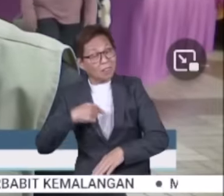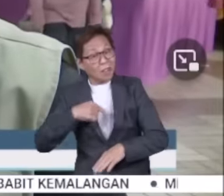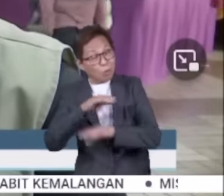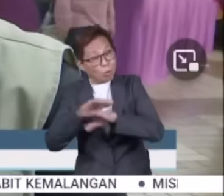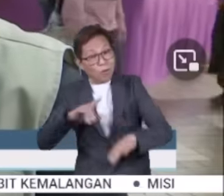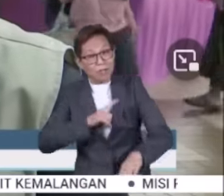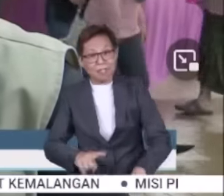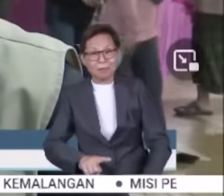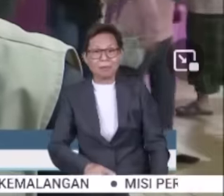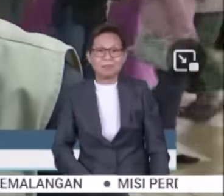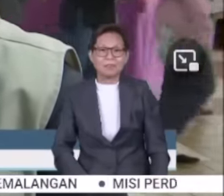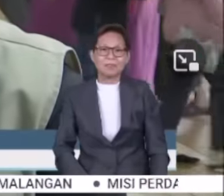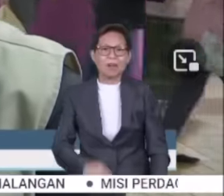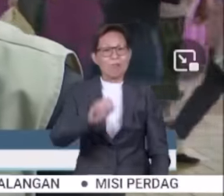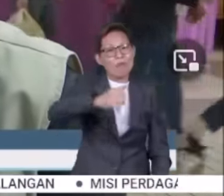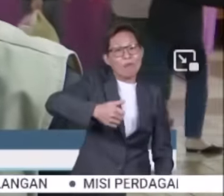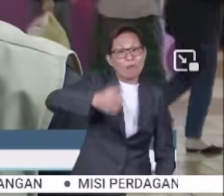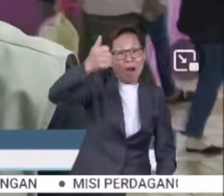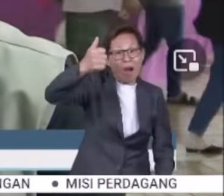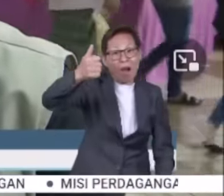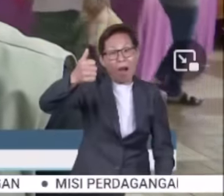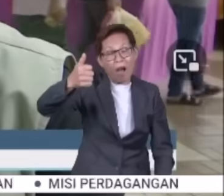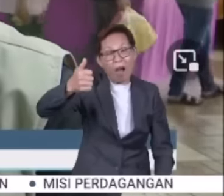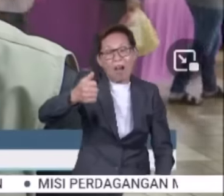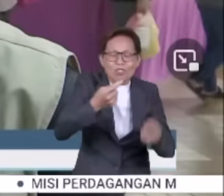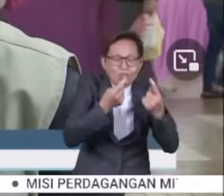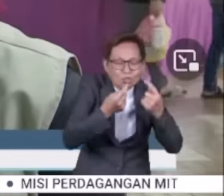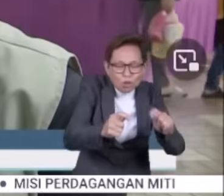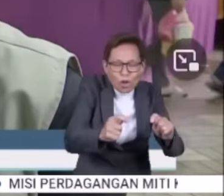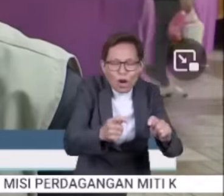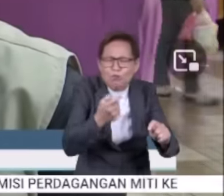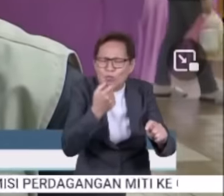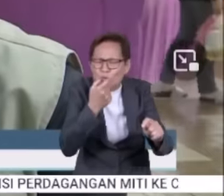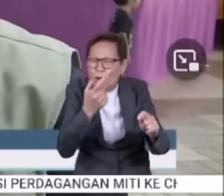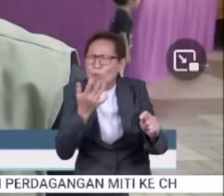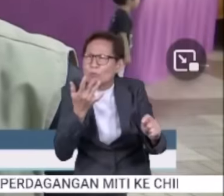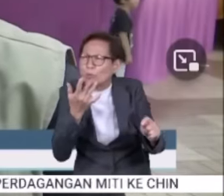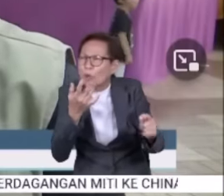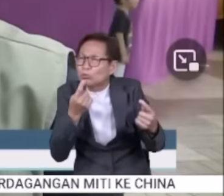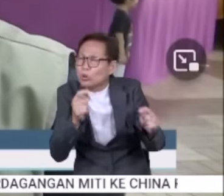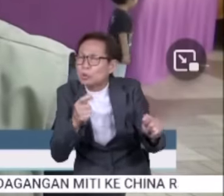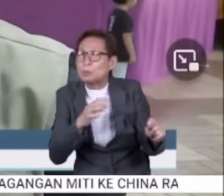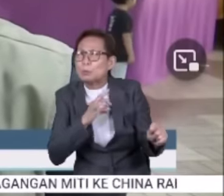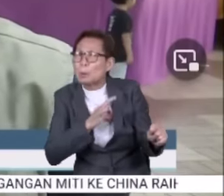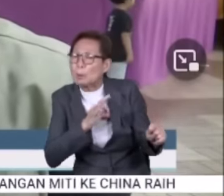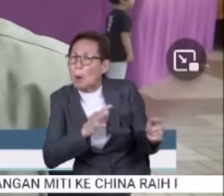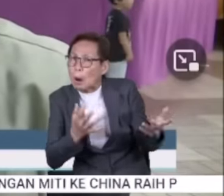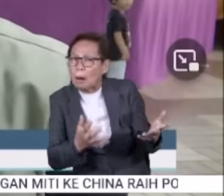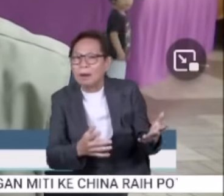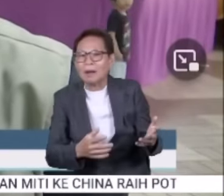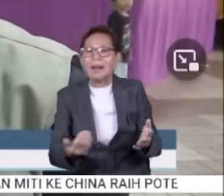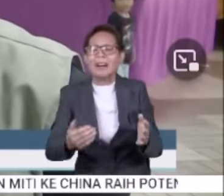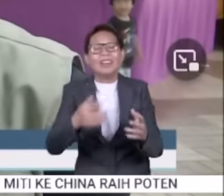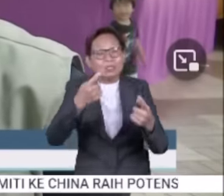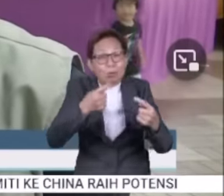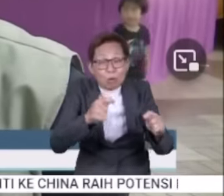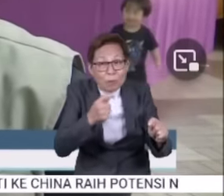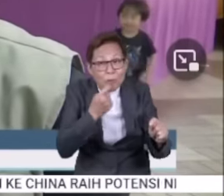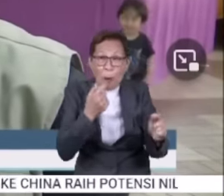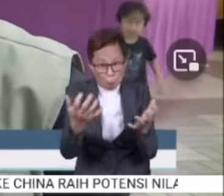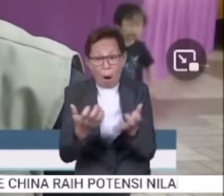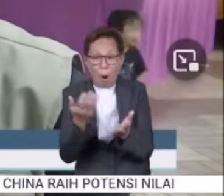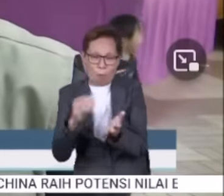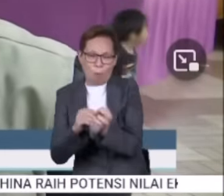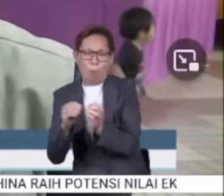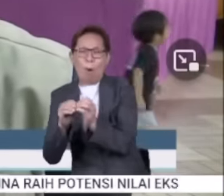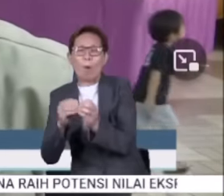actually first to first mau try kurma tu sebab curious lah apa rasa dia. Sudah rasa sekali kita mau lagi, begitulah. So